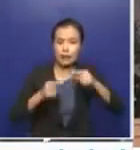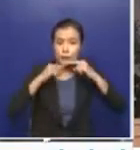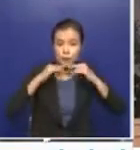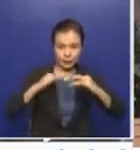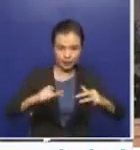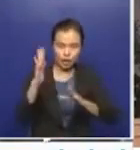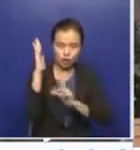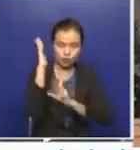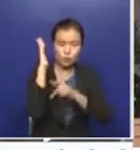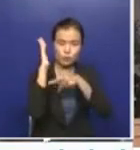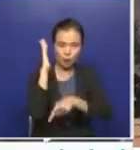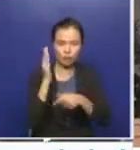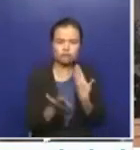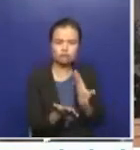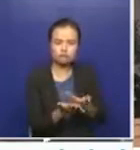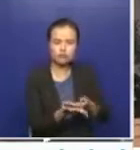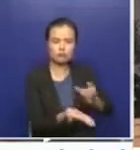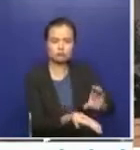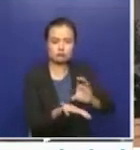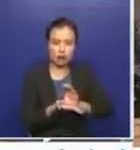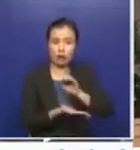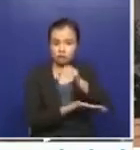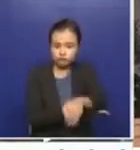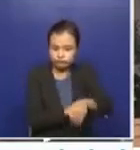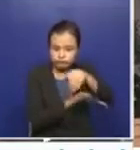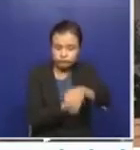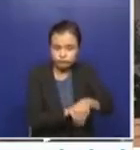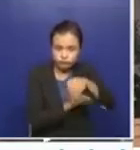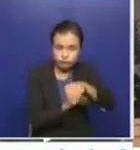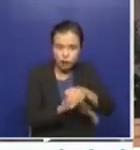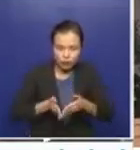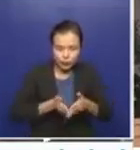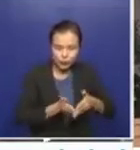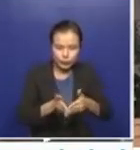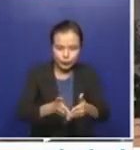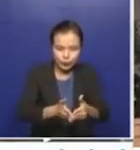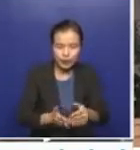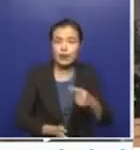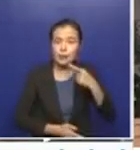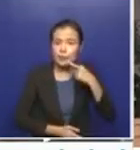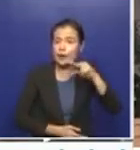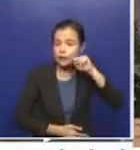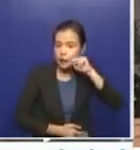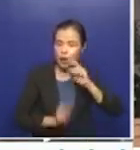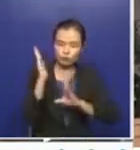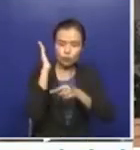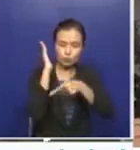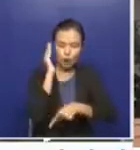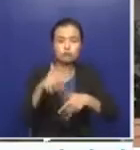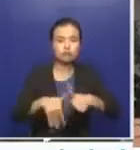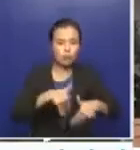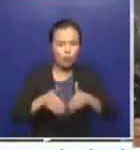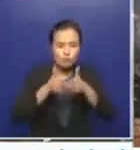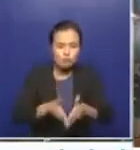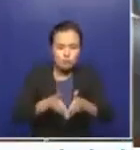รอนุเคราะห์งบประมาณในการขุดลอกร่องน้ำทางเรือปากแม่น้ำชุมพรเพื่อให้ชาวประมงพื้นบ้านและเ